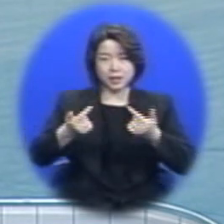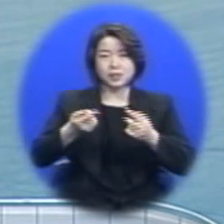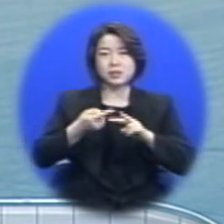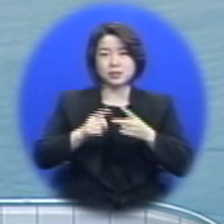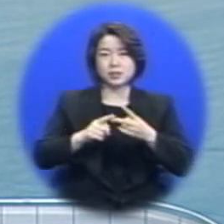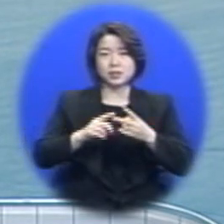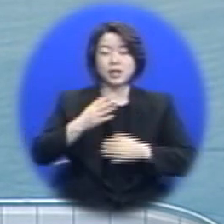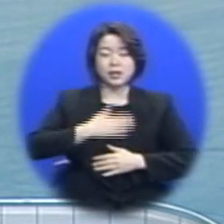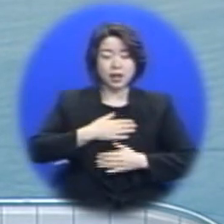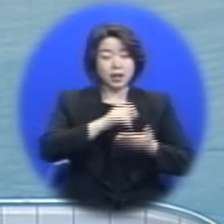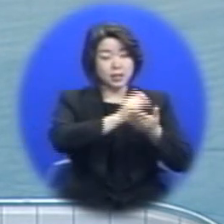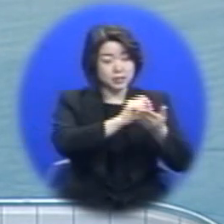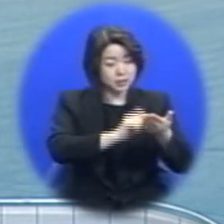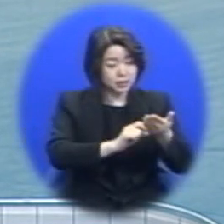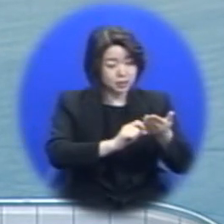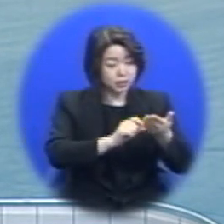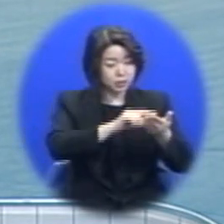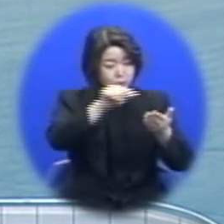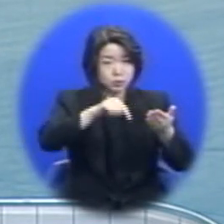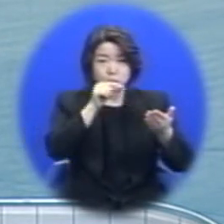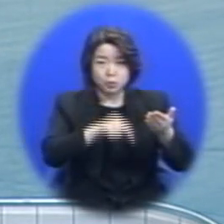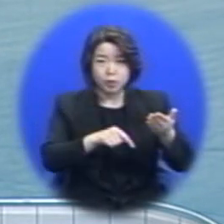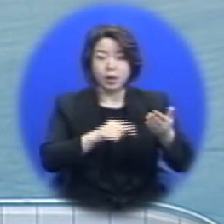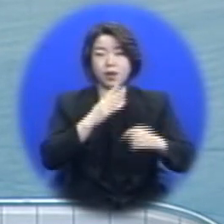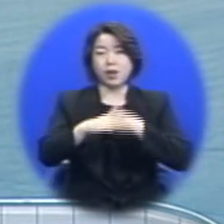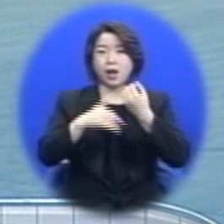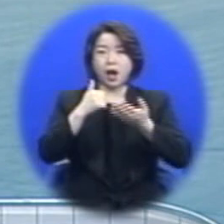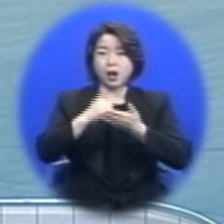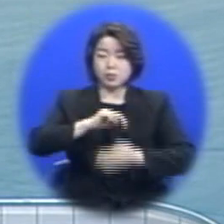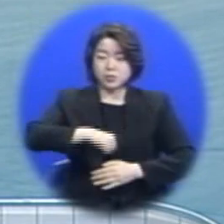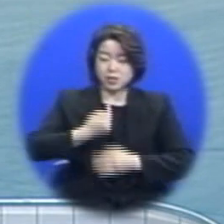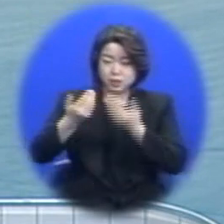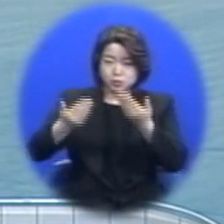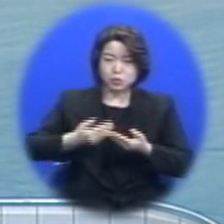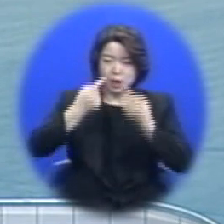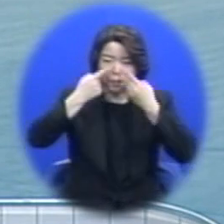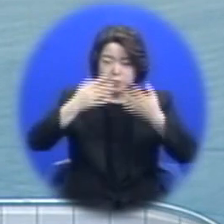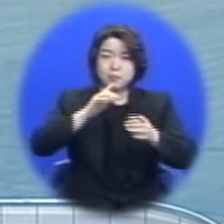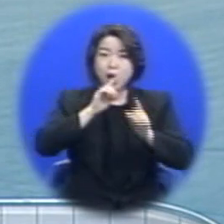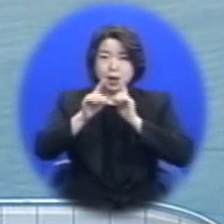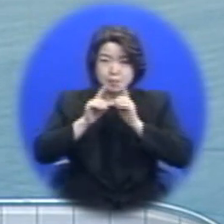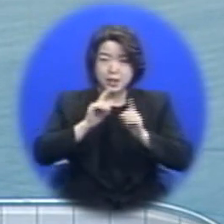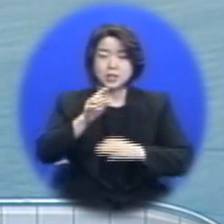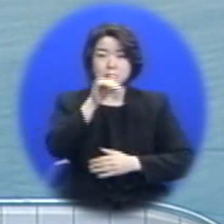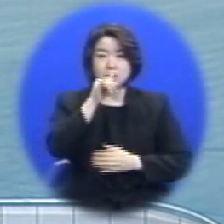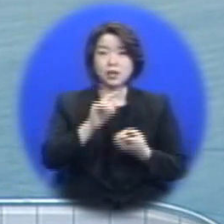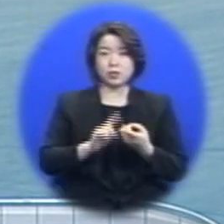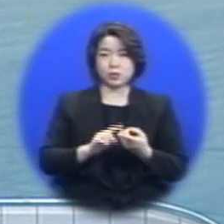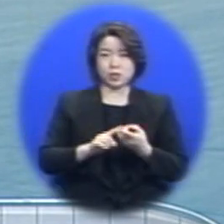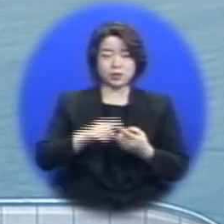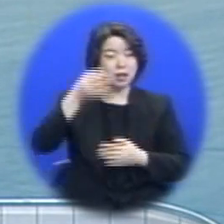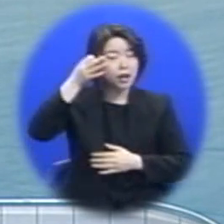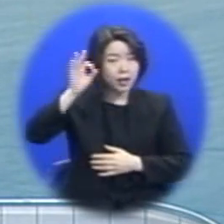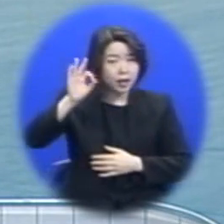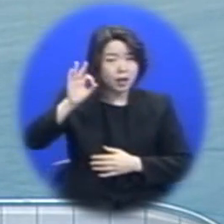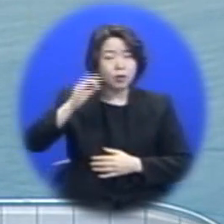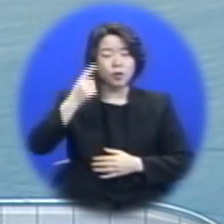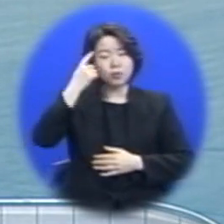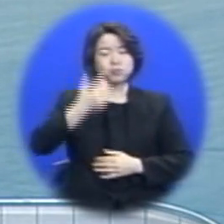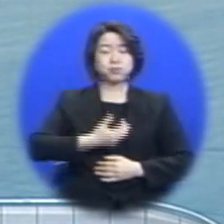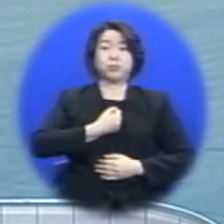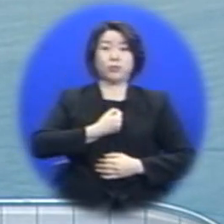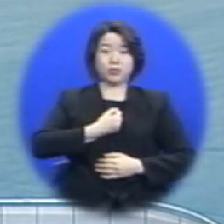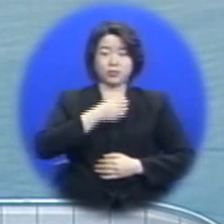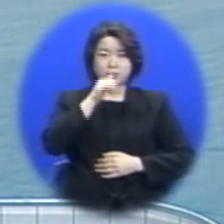자기가 썼던 그 일기 속에 하나님이 자기에게 주시는 분명한 말씀들이 있다는 것을 깨닫고 충격을